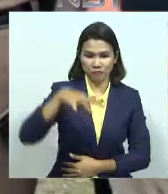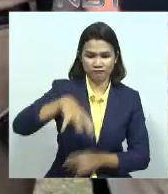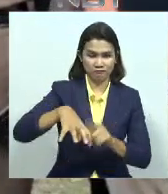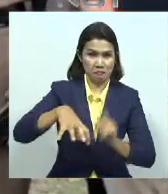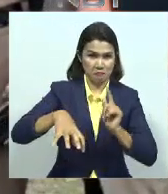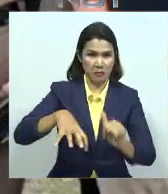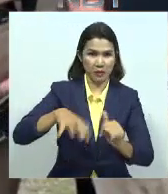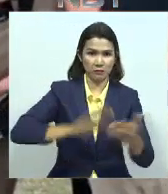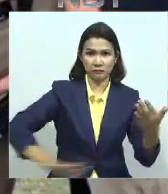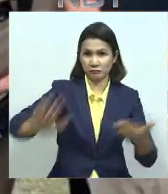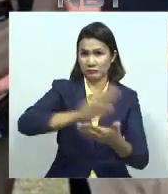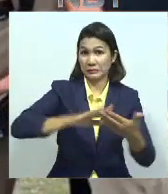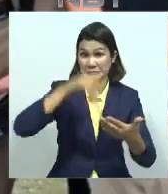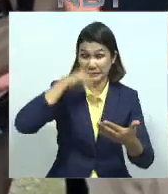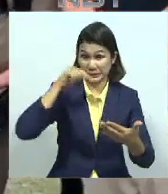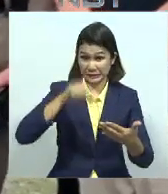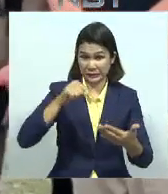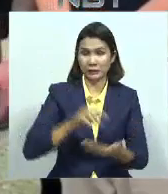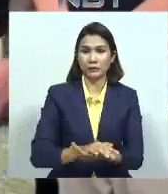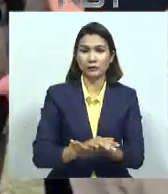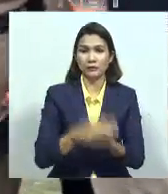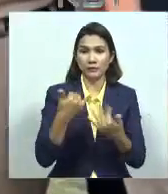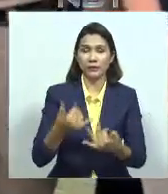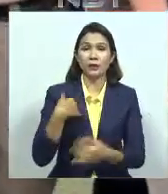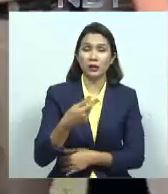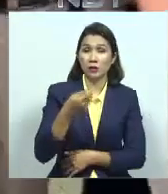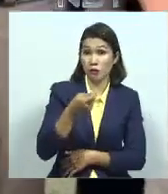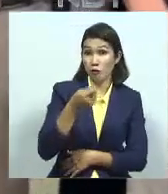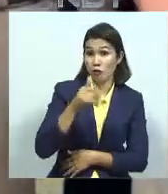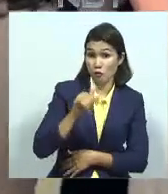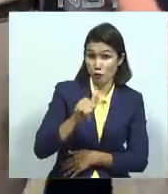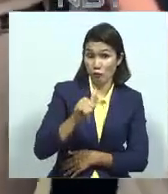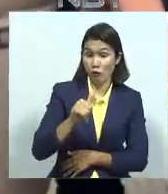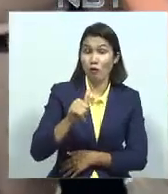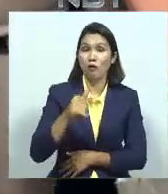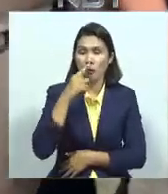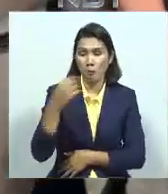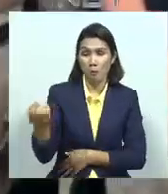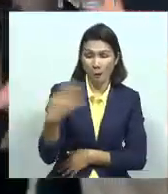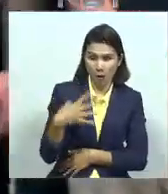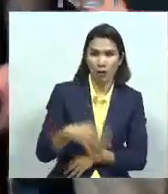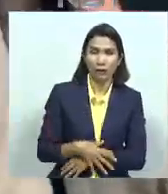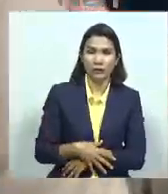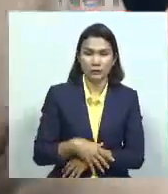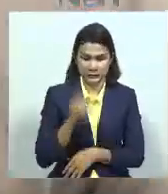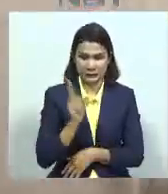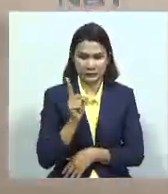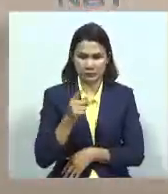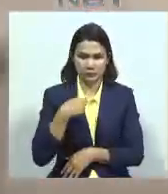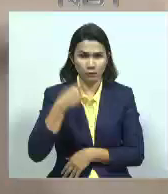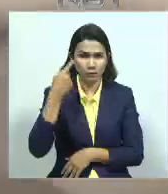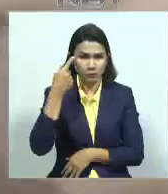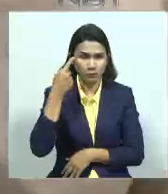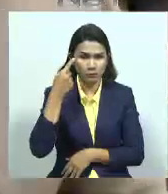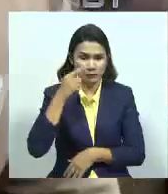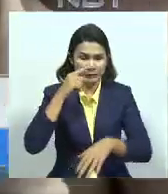คัญที่สุดในประเทศไทยทางท่านอย.เลขาองค์การอาหารและยาบอกว่าก่อนหน้านี้ยังไม่เคยมี